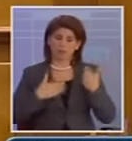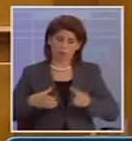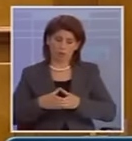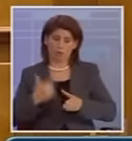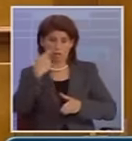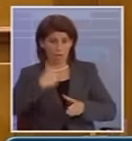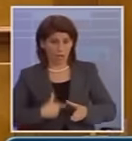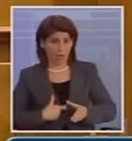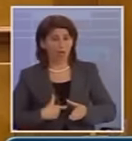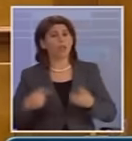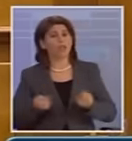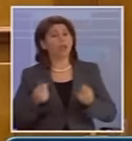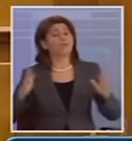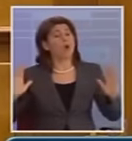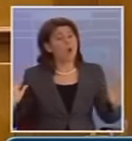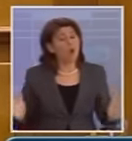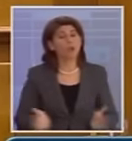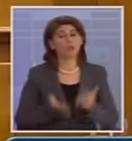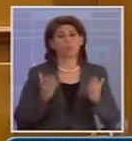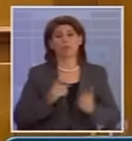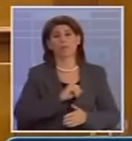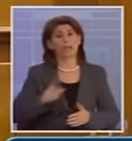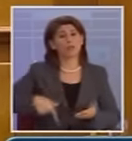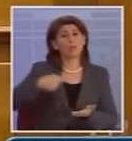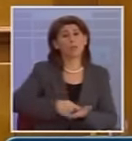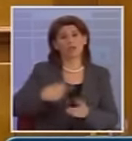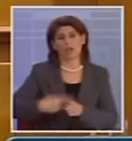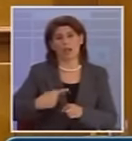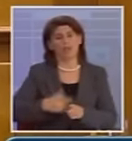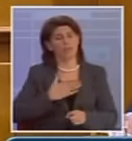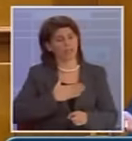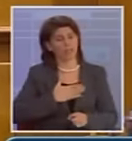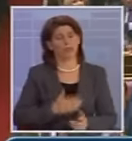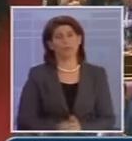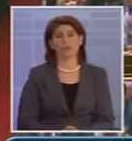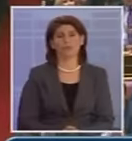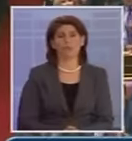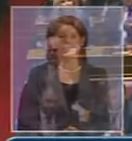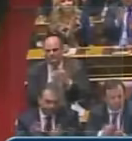και εγώ θα κάνουμε το κάθε τι για να μην το πληρώσει η χώρα. Ευχαριστώ πολύ.